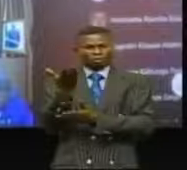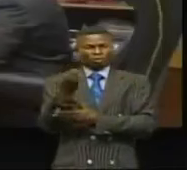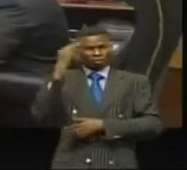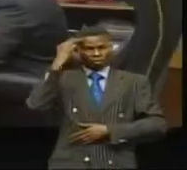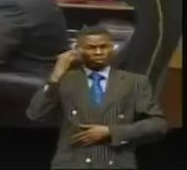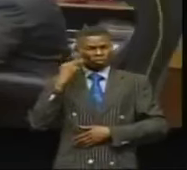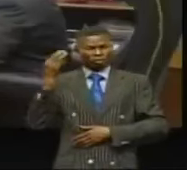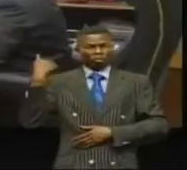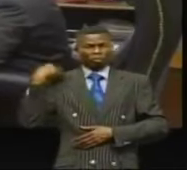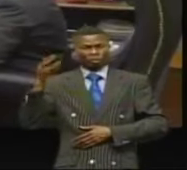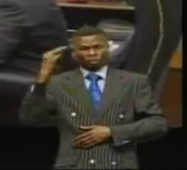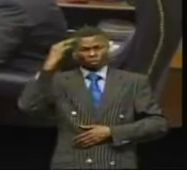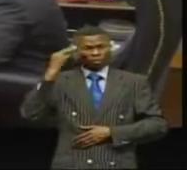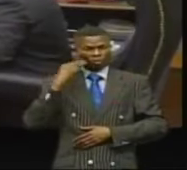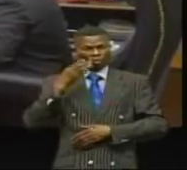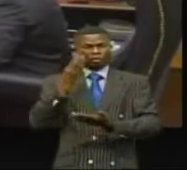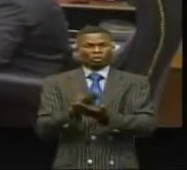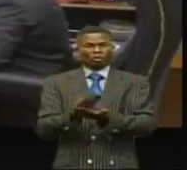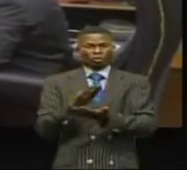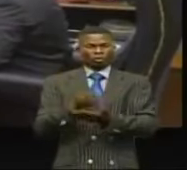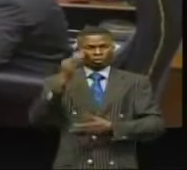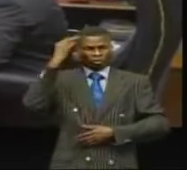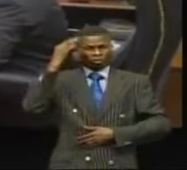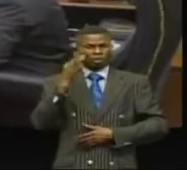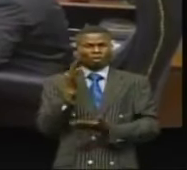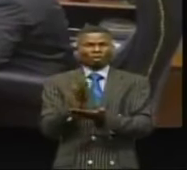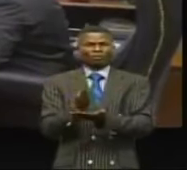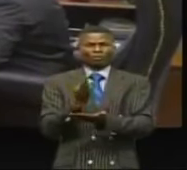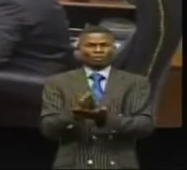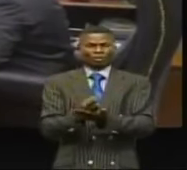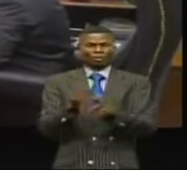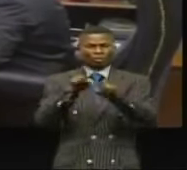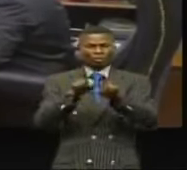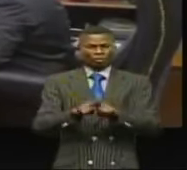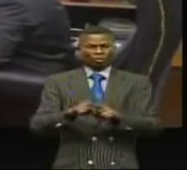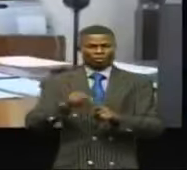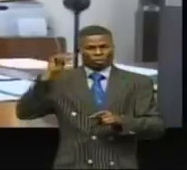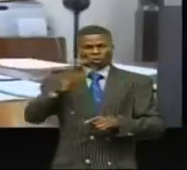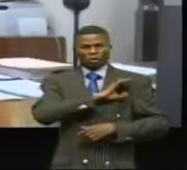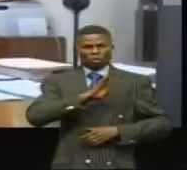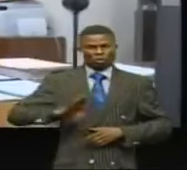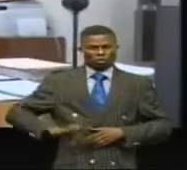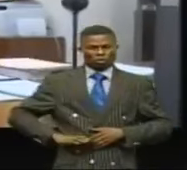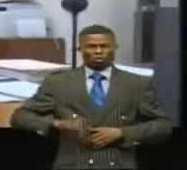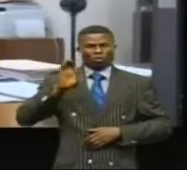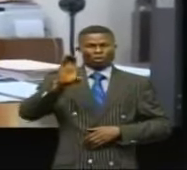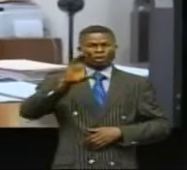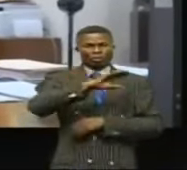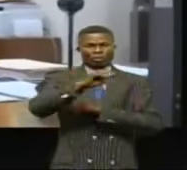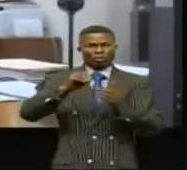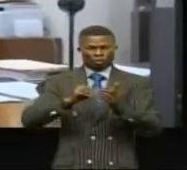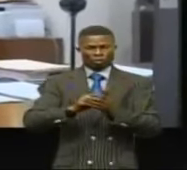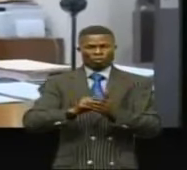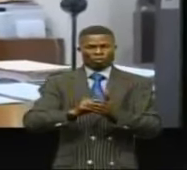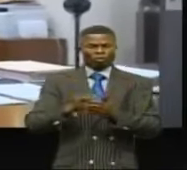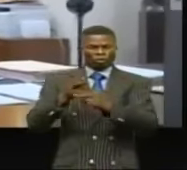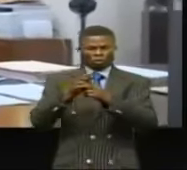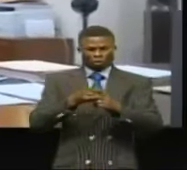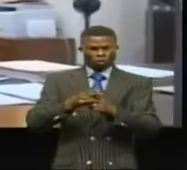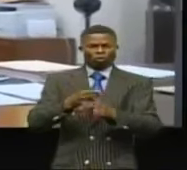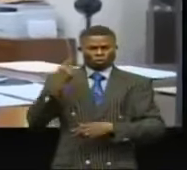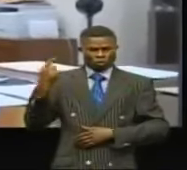d'État, ministre du Budget, au ministre des Finances, ainsi qu'à la gouverneure de la Banque centrale, d'assurer un suivi